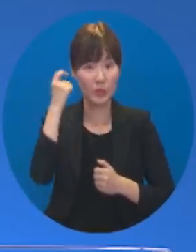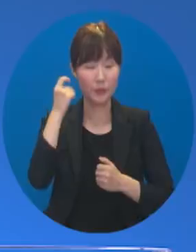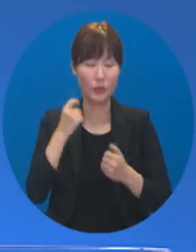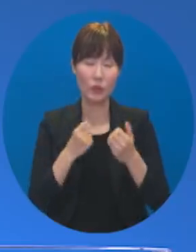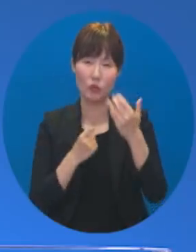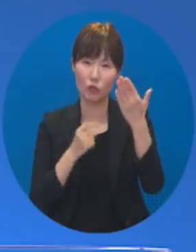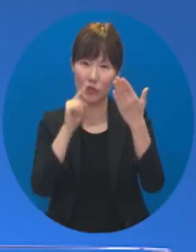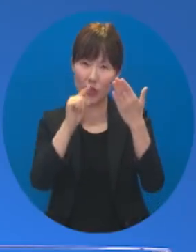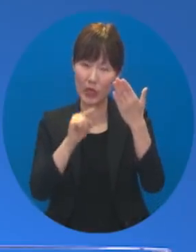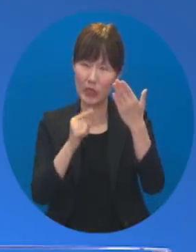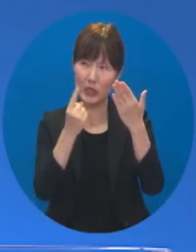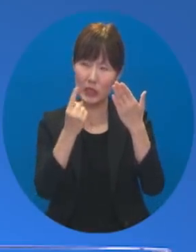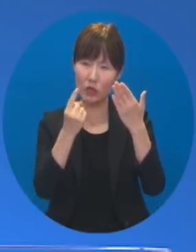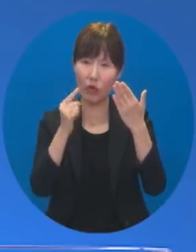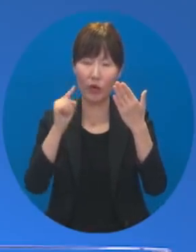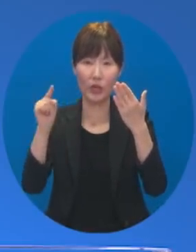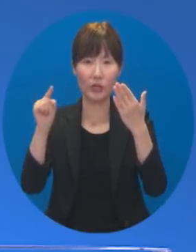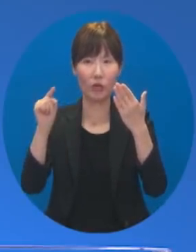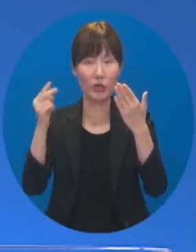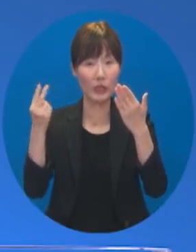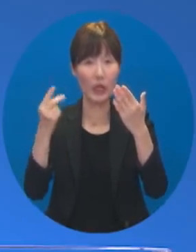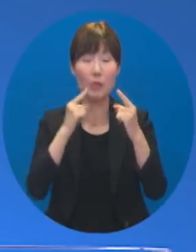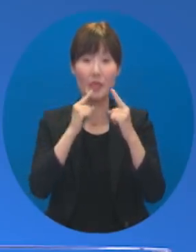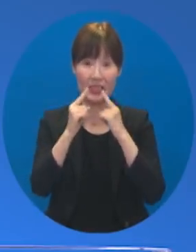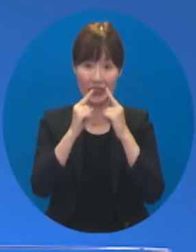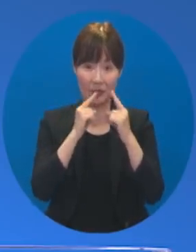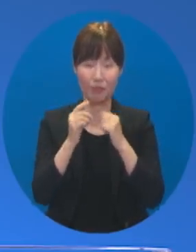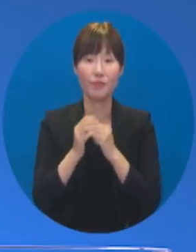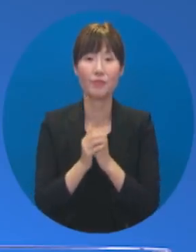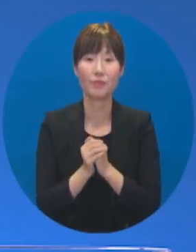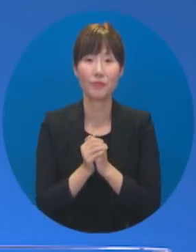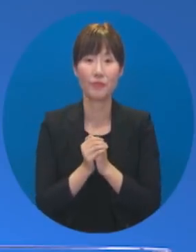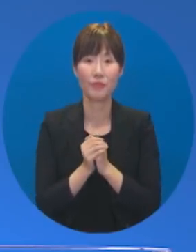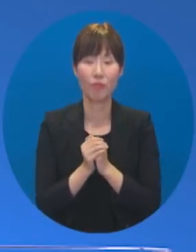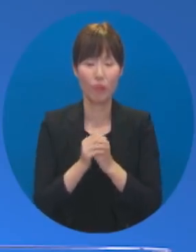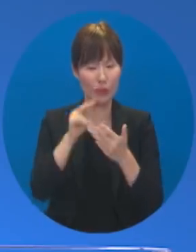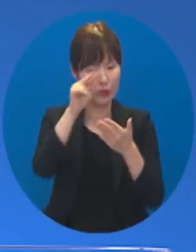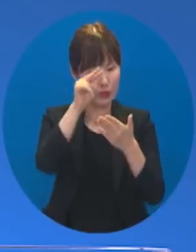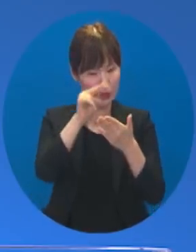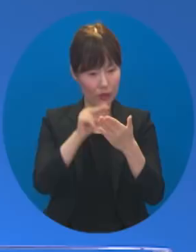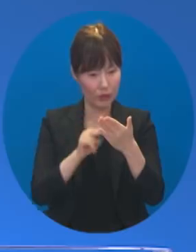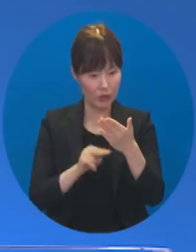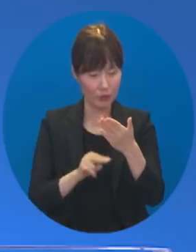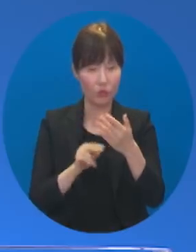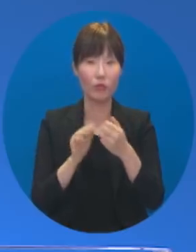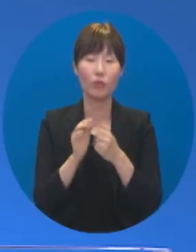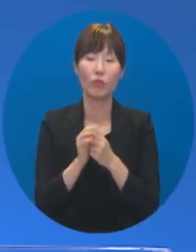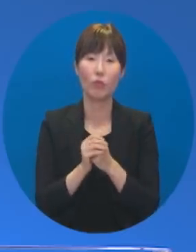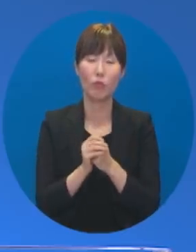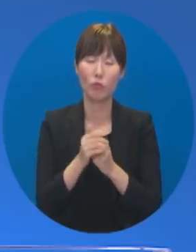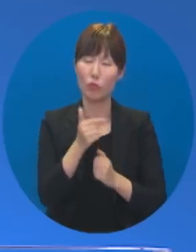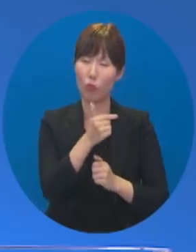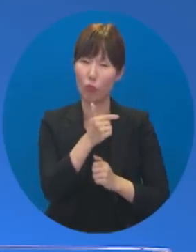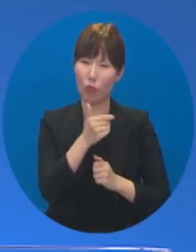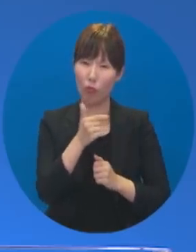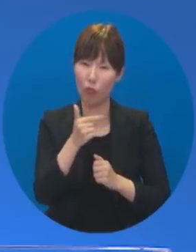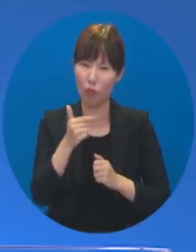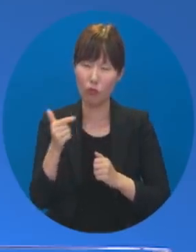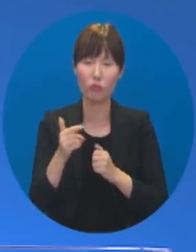1절과 2절에 있는 이 말씀을 요새 읽으면서 너무나